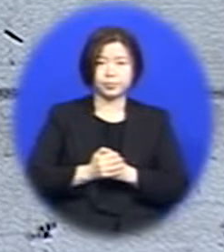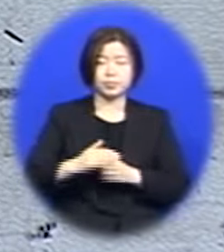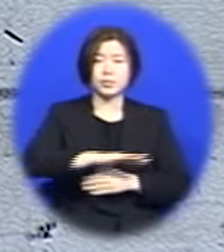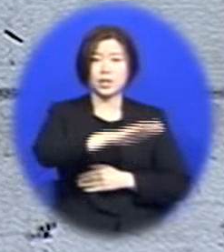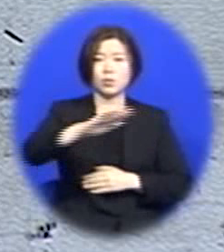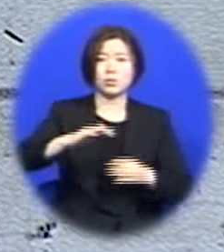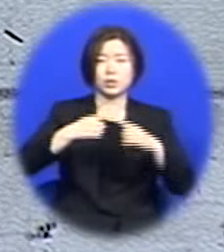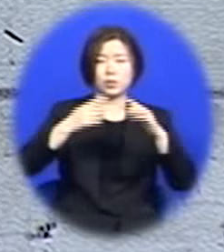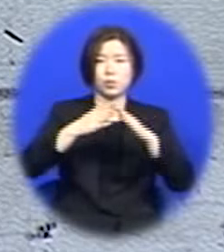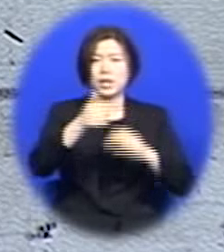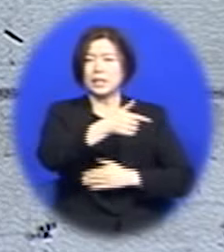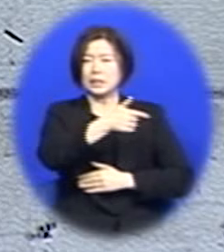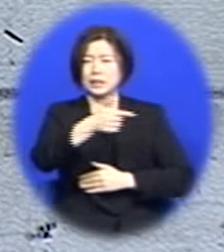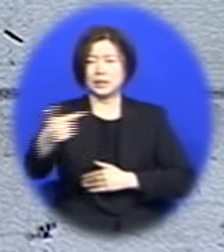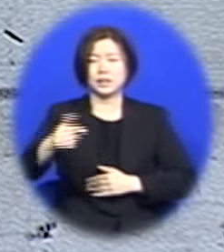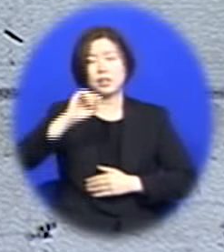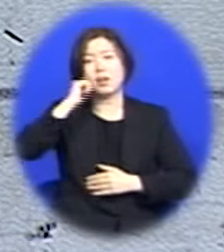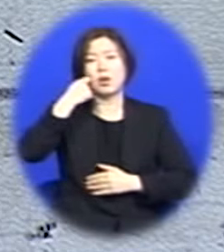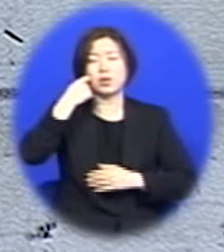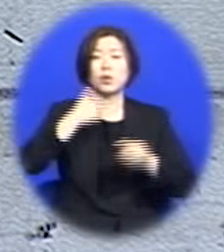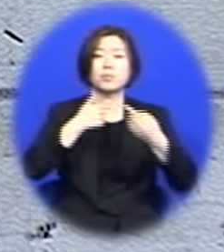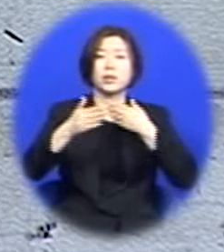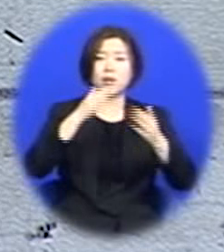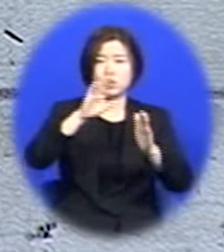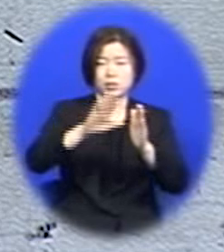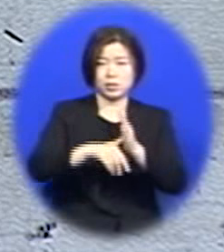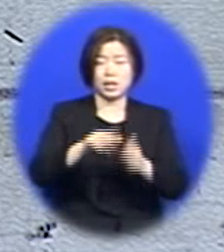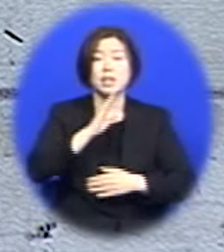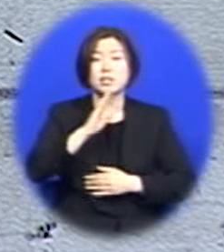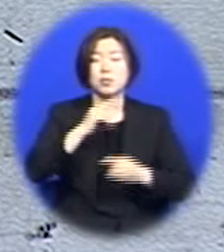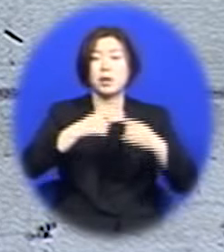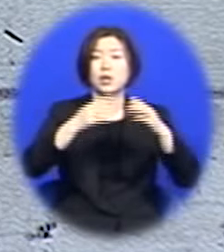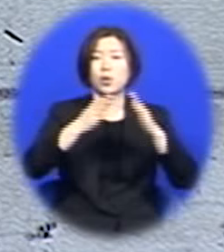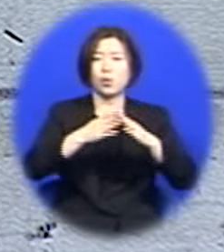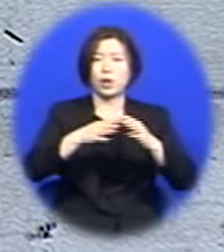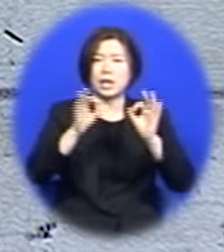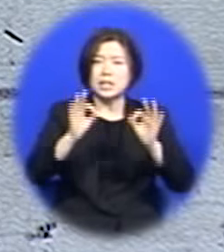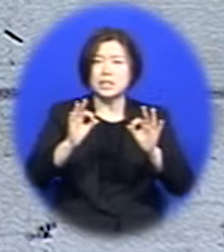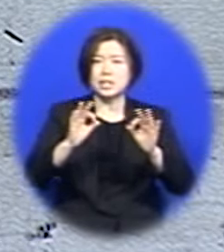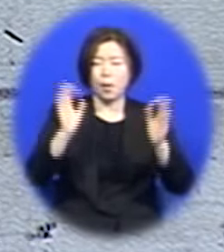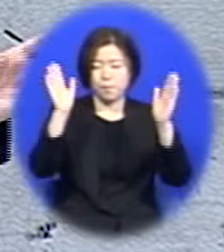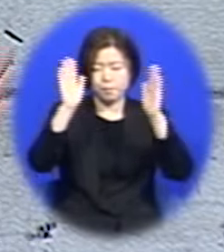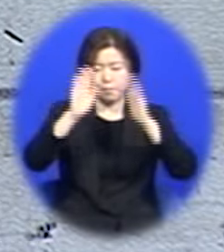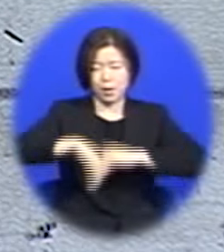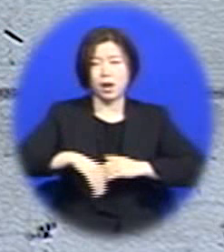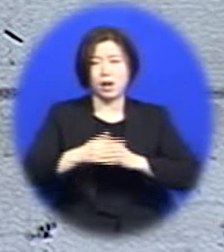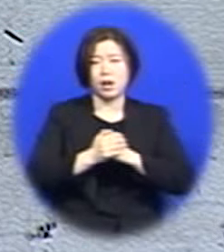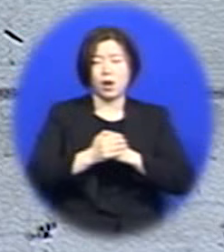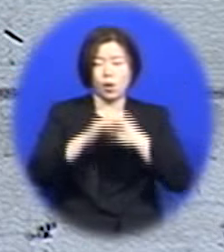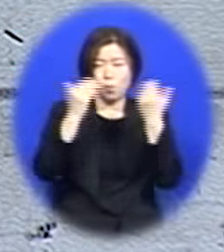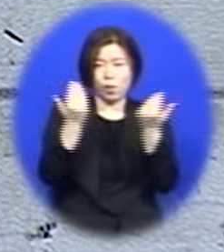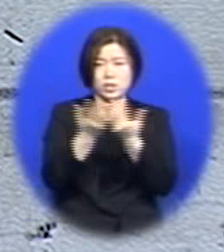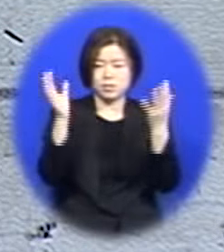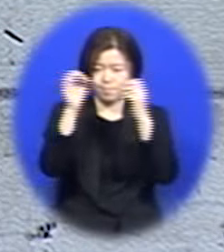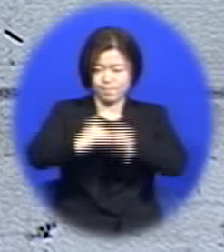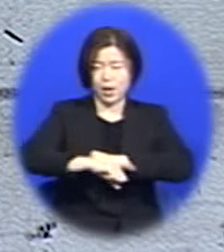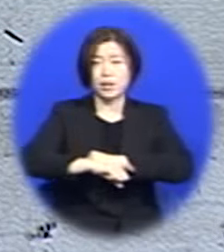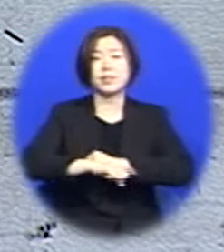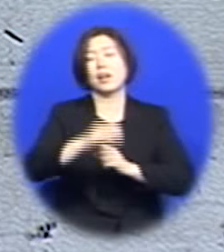우리 교회 큰 어려움 겪을 때 정말 교회가 이제는 완전히 부도가 난다, 완전히 무너진다고 할